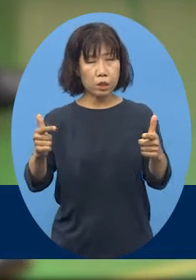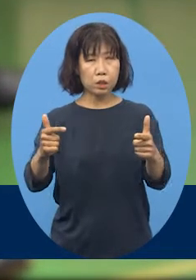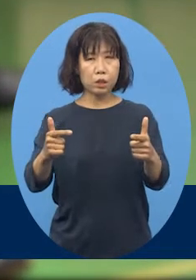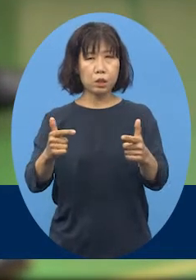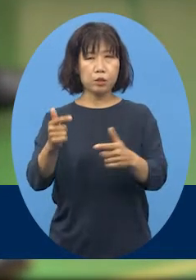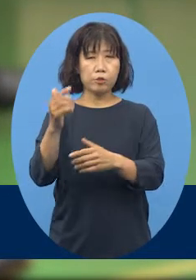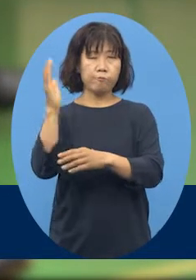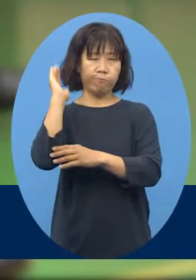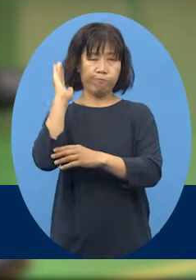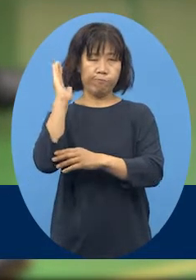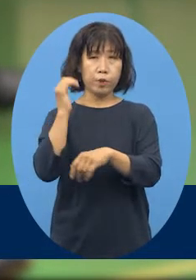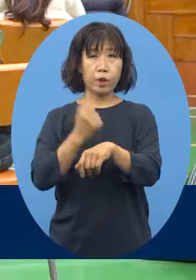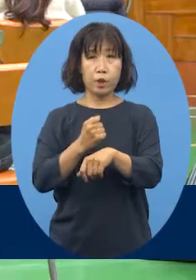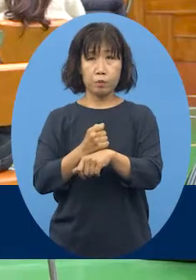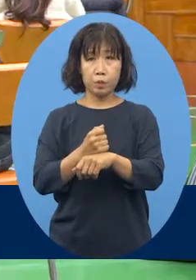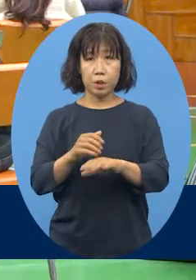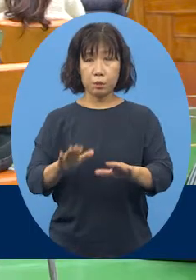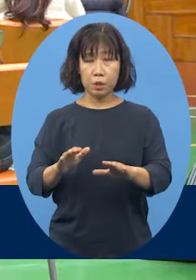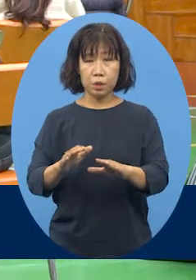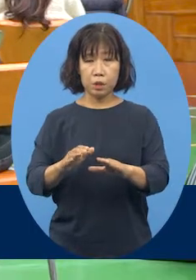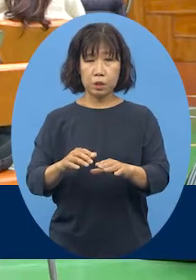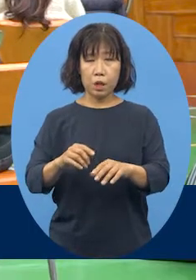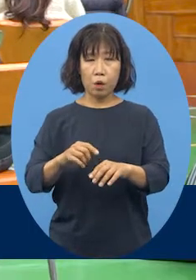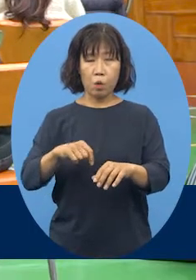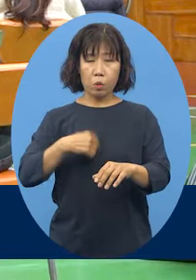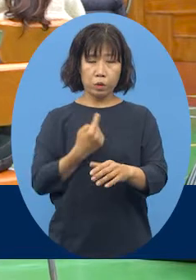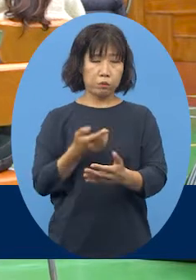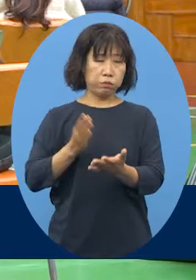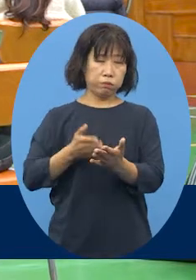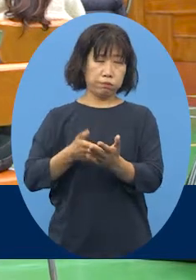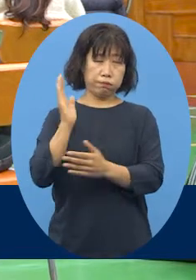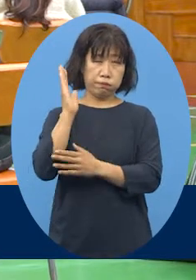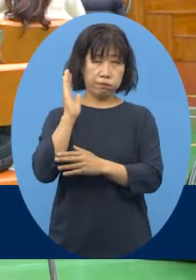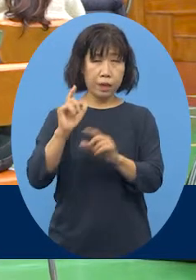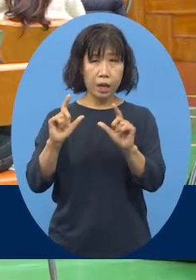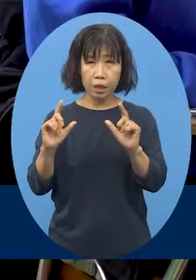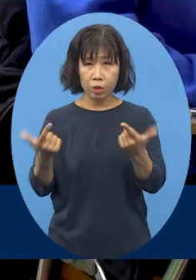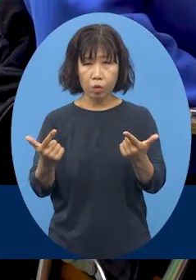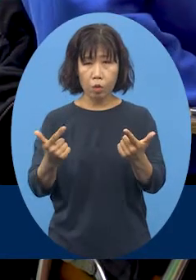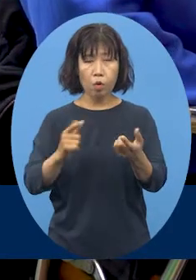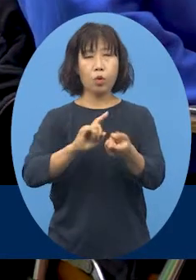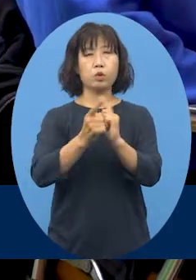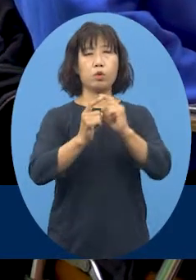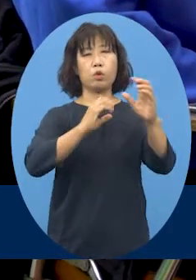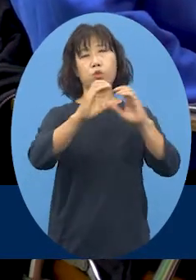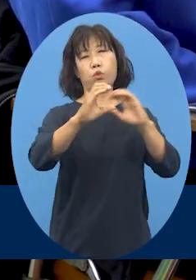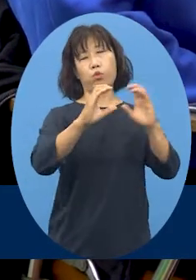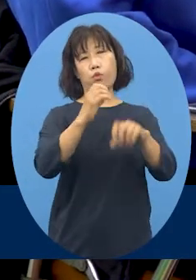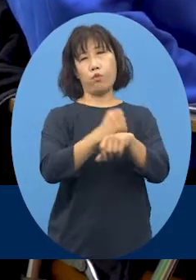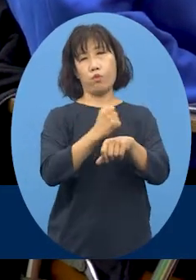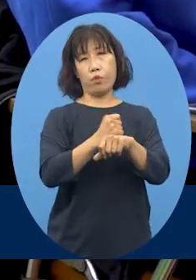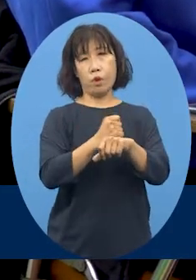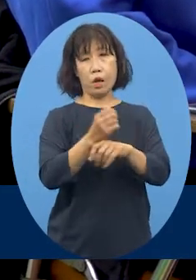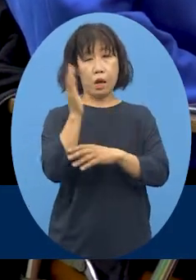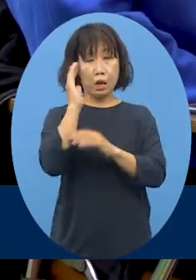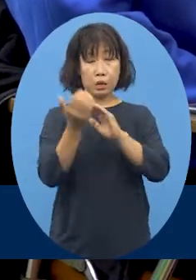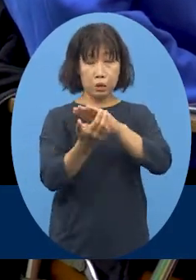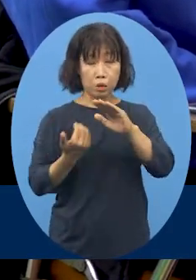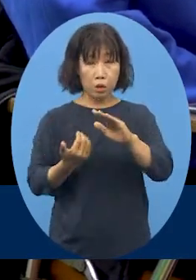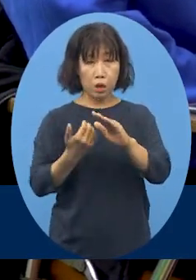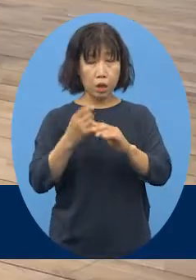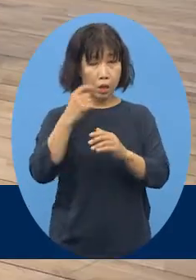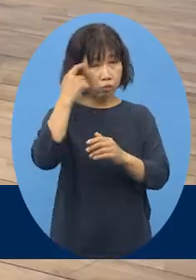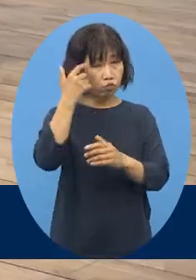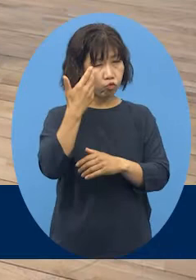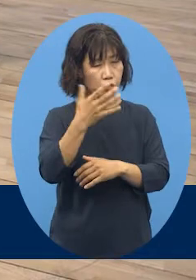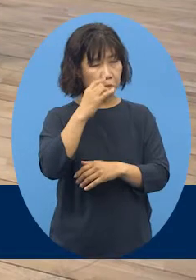생생하게 전달합니다 특히 이번 강의는 일방적인 내용 전달에 서 벗어나 양방향 소풍 방식으로 강의 전에